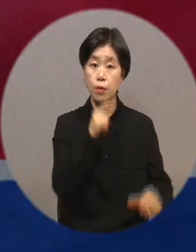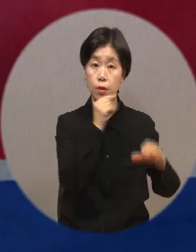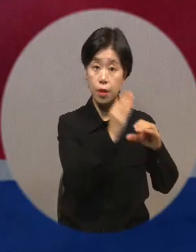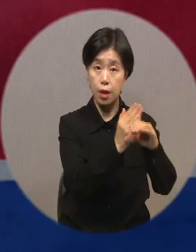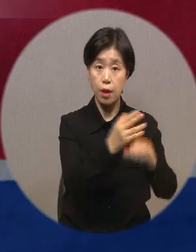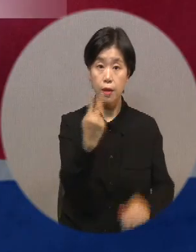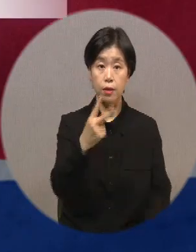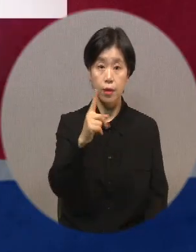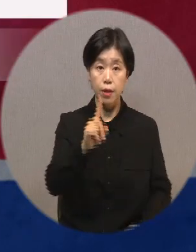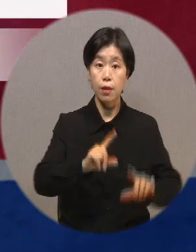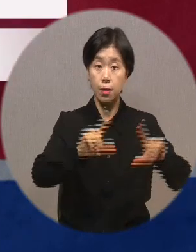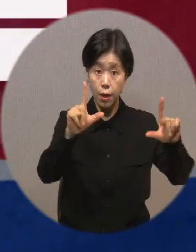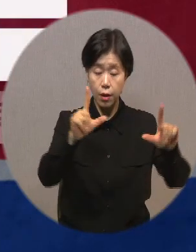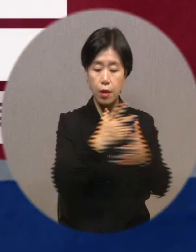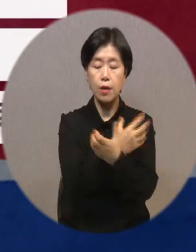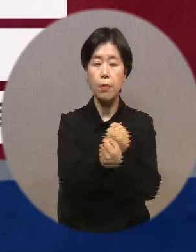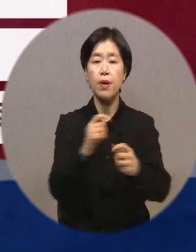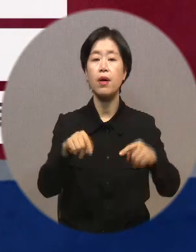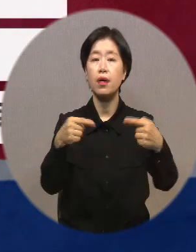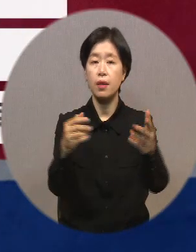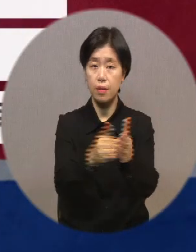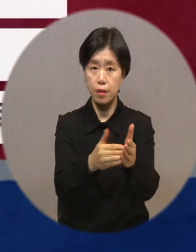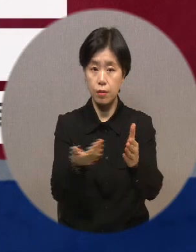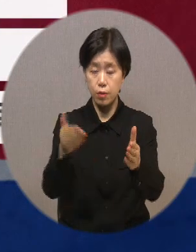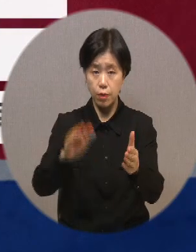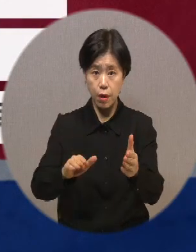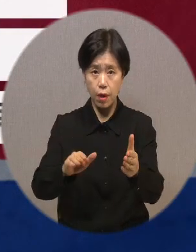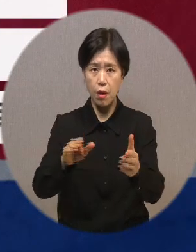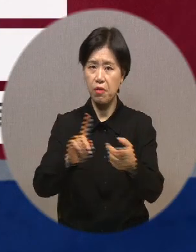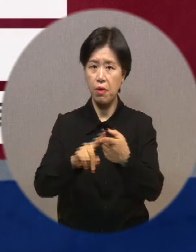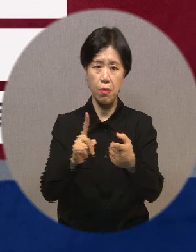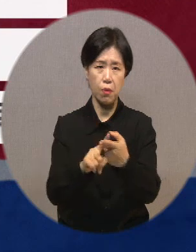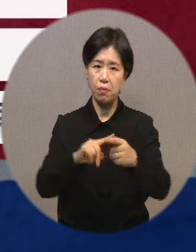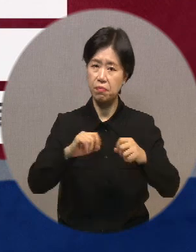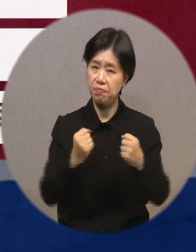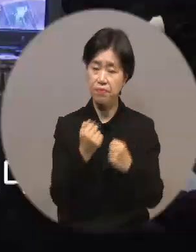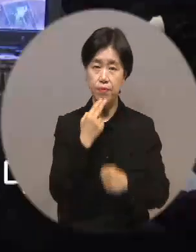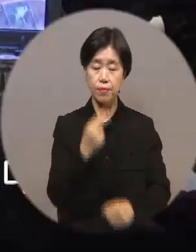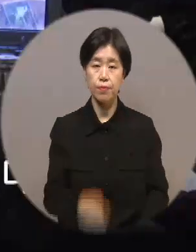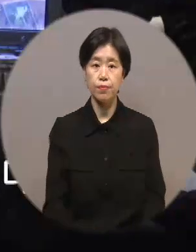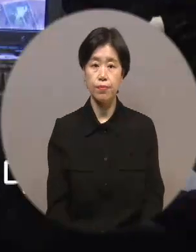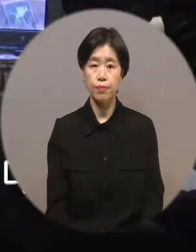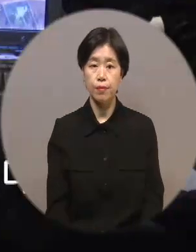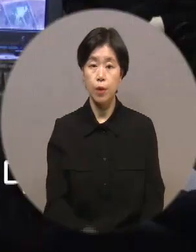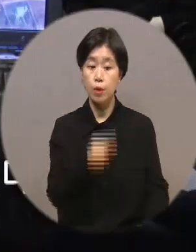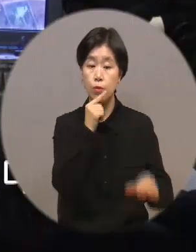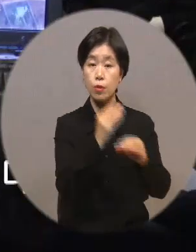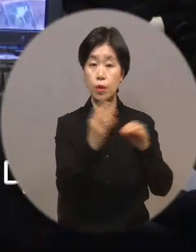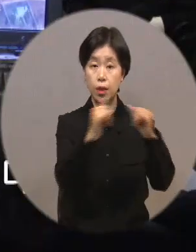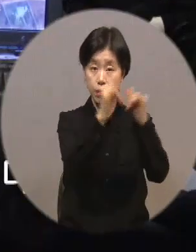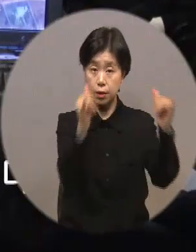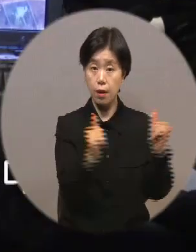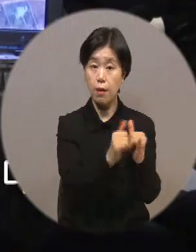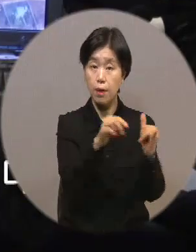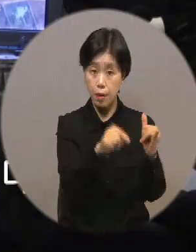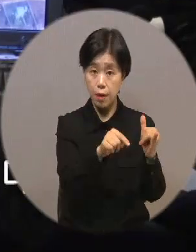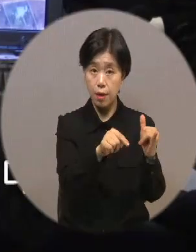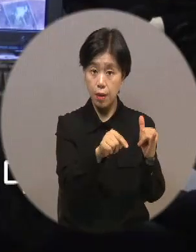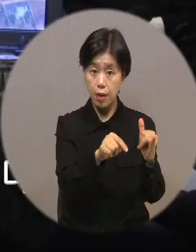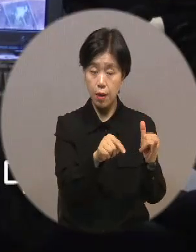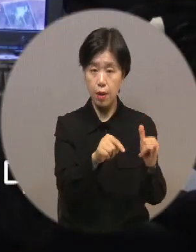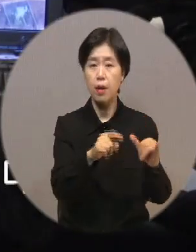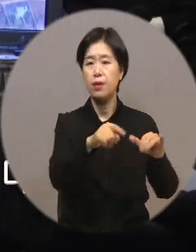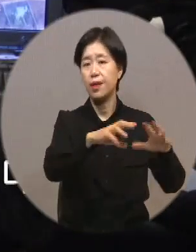2001년 협약에 가입했지만 국제사회가 정한 약속과는 멀어져 있습니다. 북한 사회는 북한